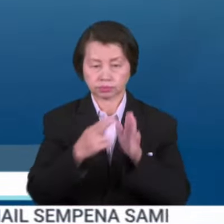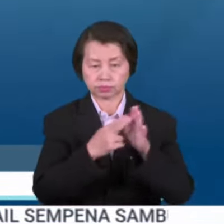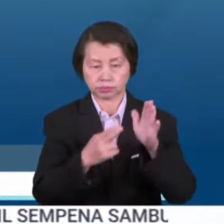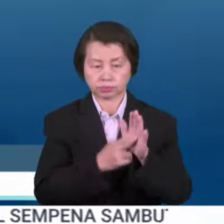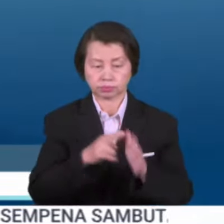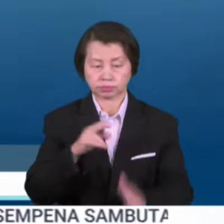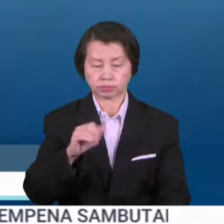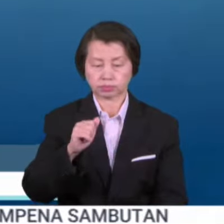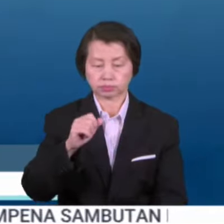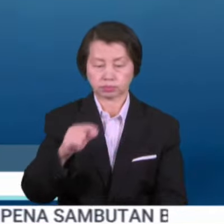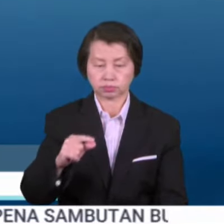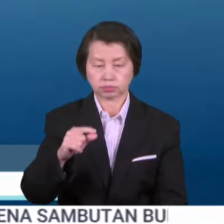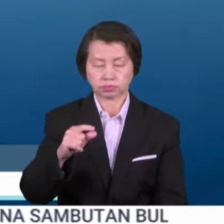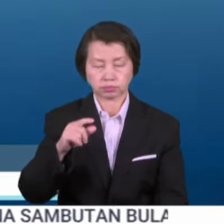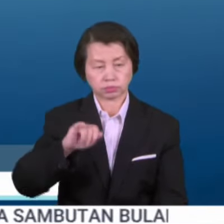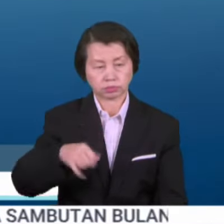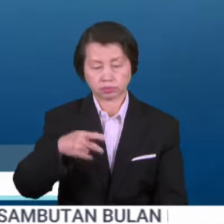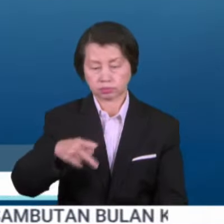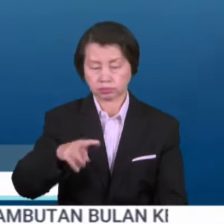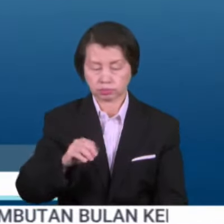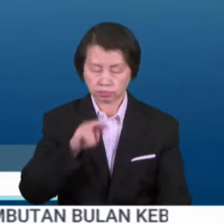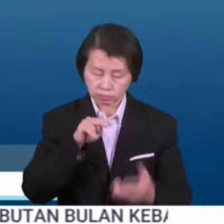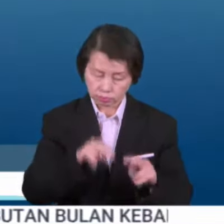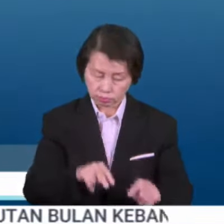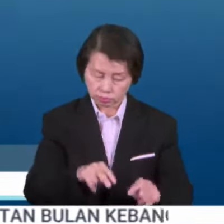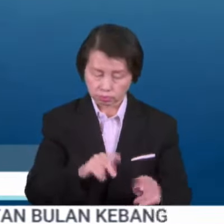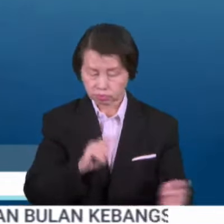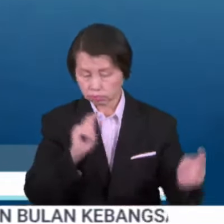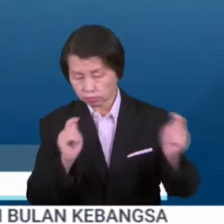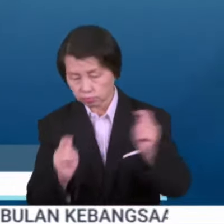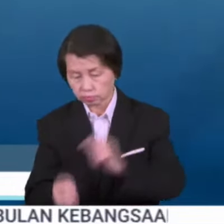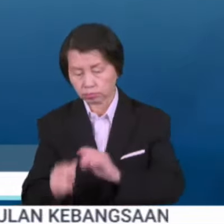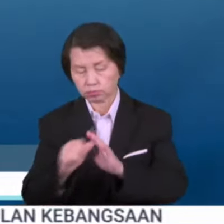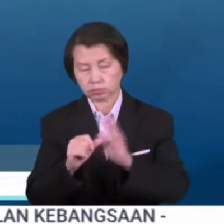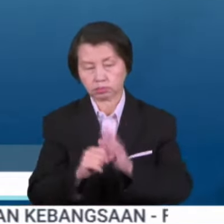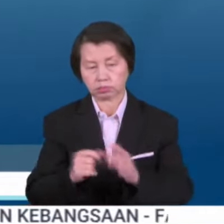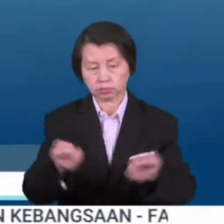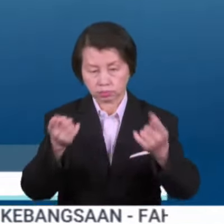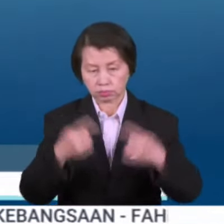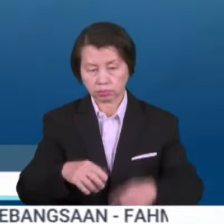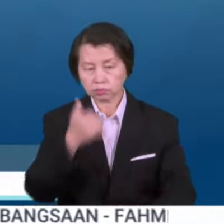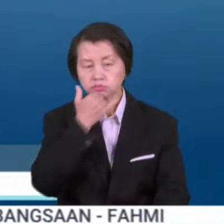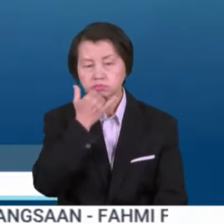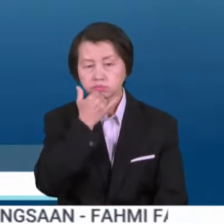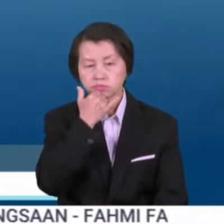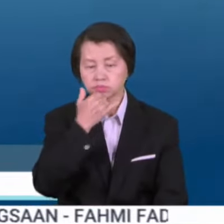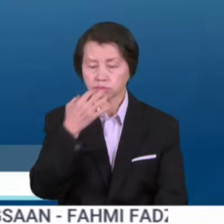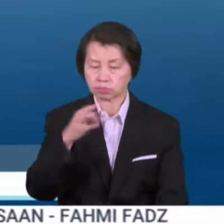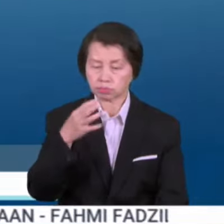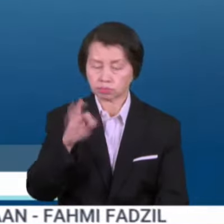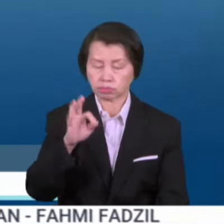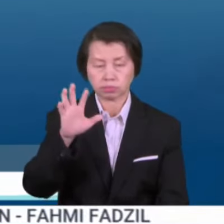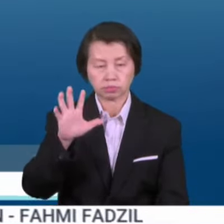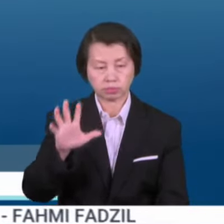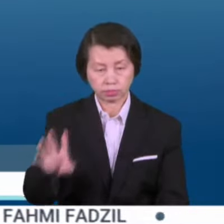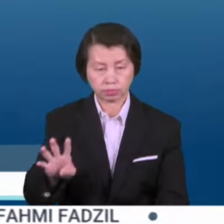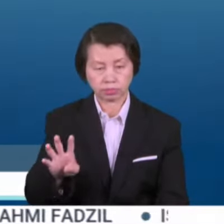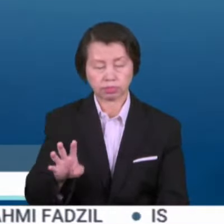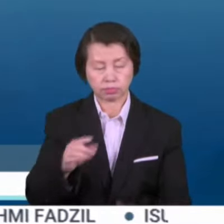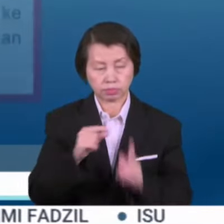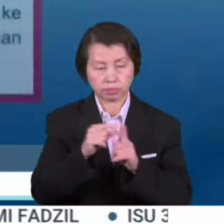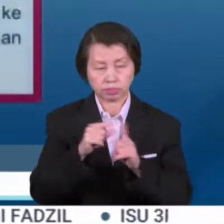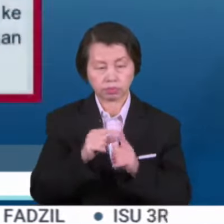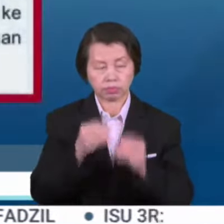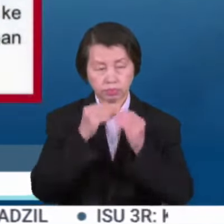undang-undang jabatan juga sedang menilai kaidah untuk pindahan akta kehadiran wajib pesalah-pesalah 1954 kenyataan